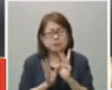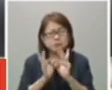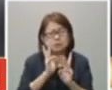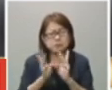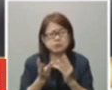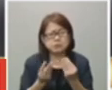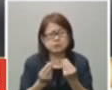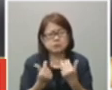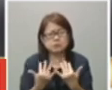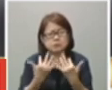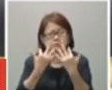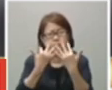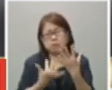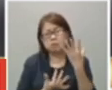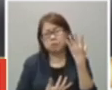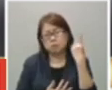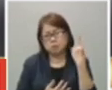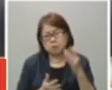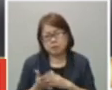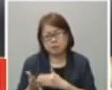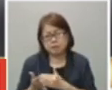ษเมื่อวานนี้ครับ